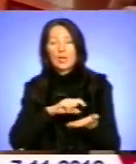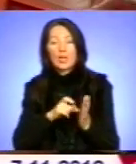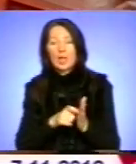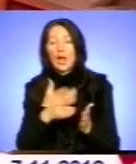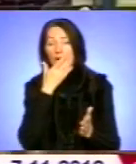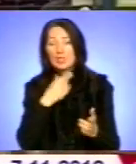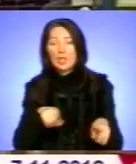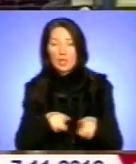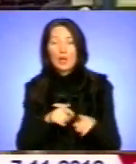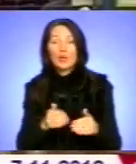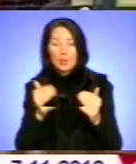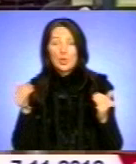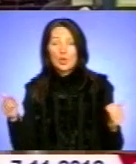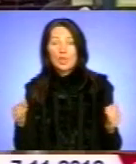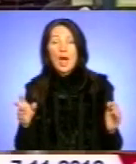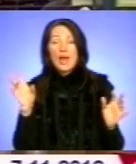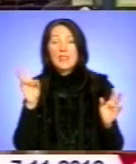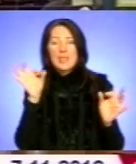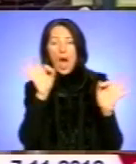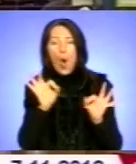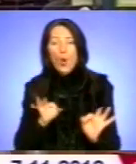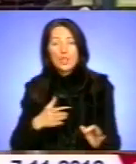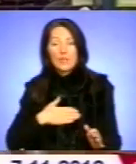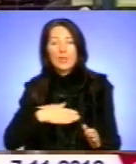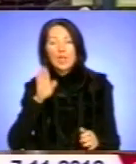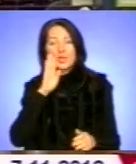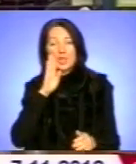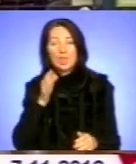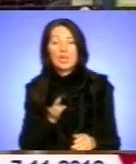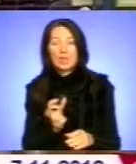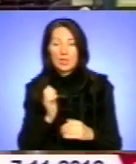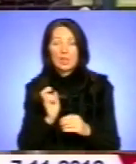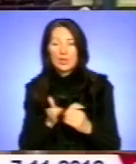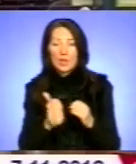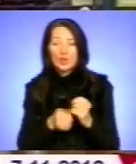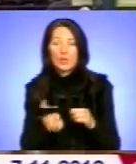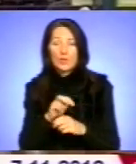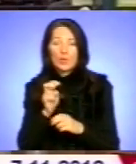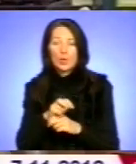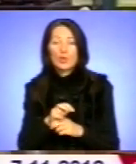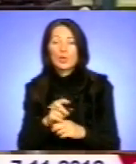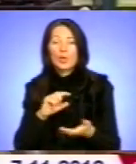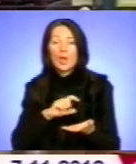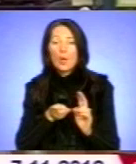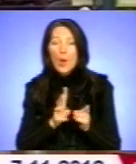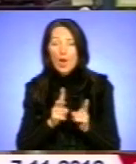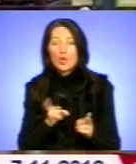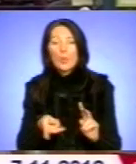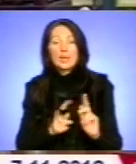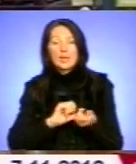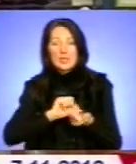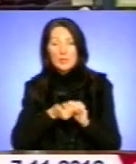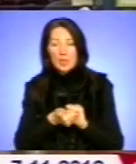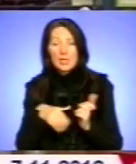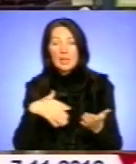кажуть перукарі. На осінь в нас жінки досить часто відвідують наш салон для того, щоб змінити кардинально свій